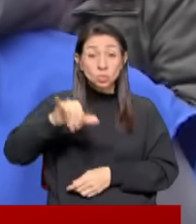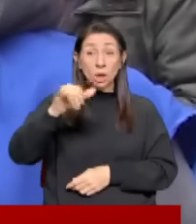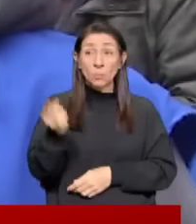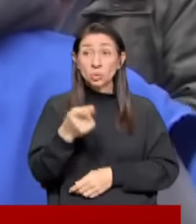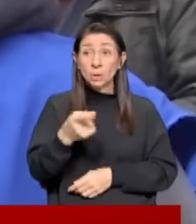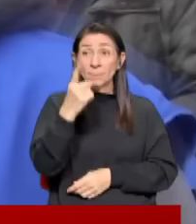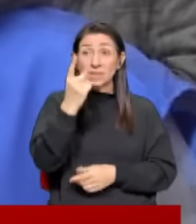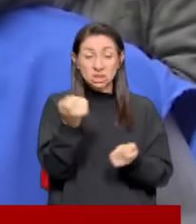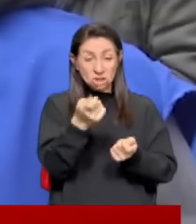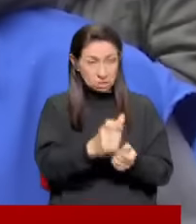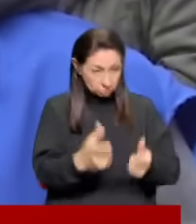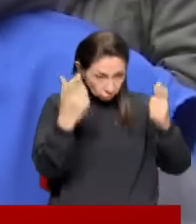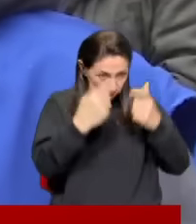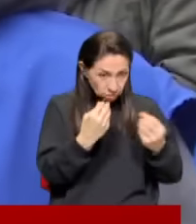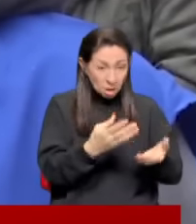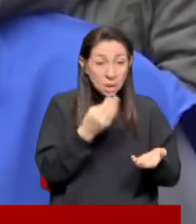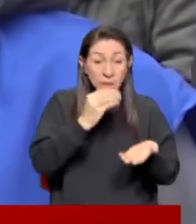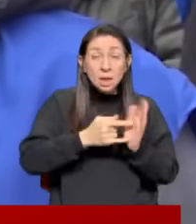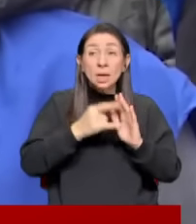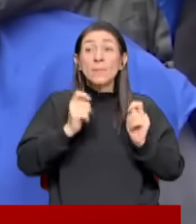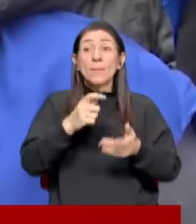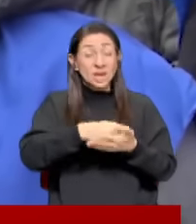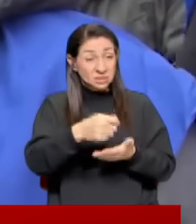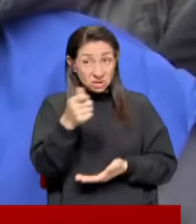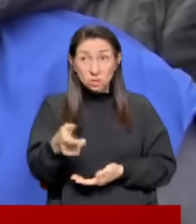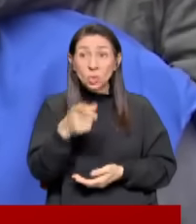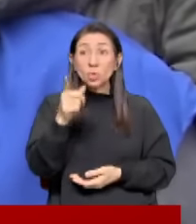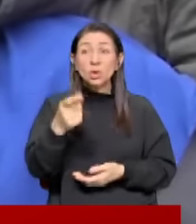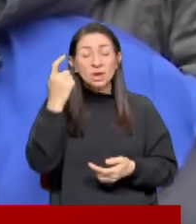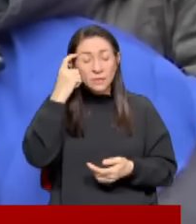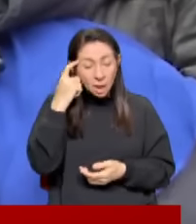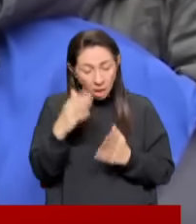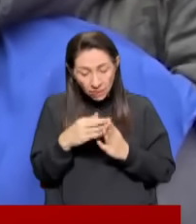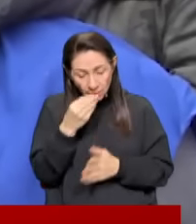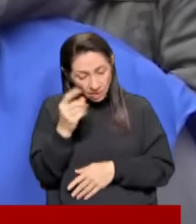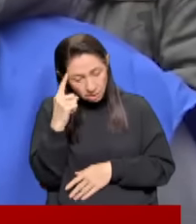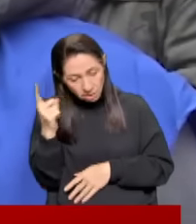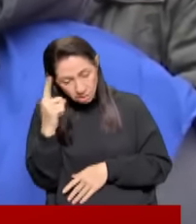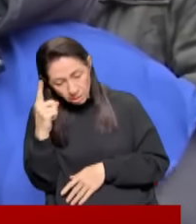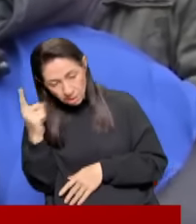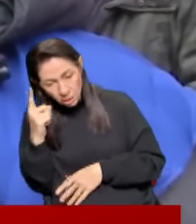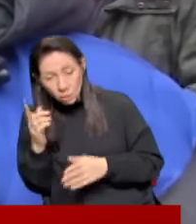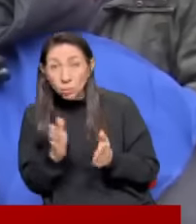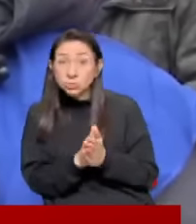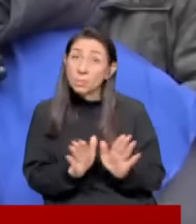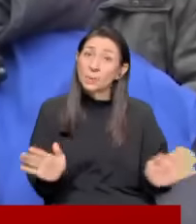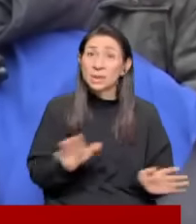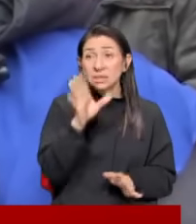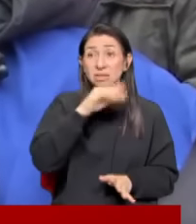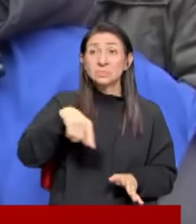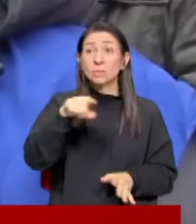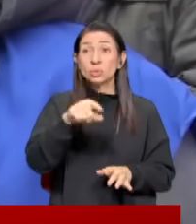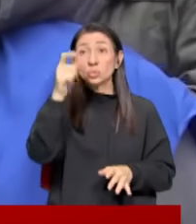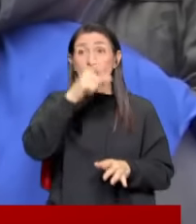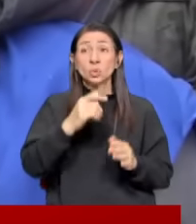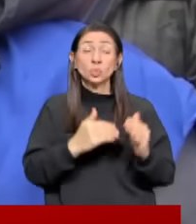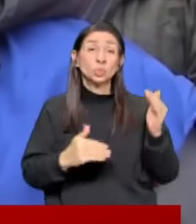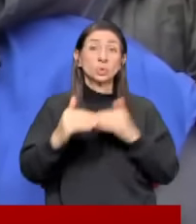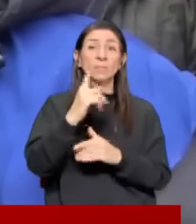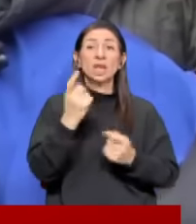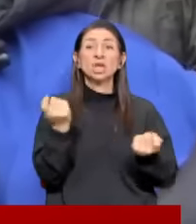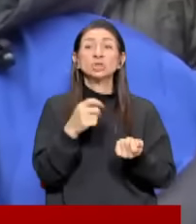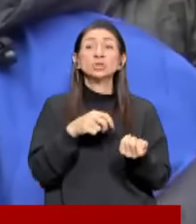bir tane işçiye teslim edip ailesini geçindiremeyecek bir para verirseniz, onun kafasını evinde bırakırsanız, kusura bakmayın, hiç kimseden bu ülkede üst seviyede